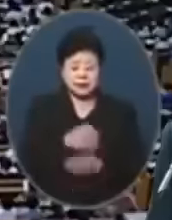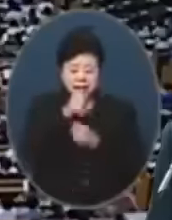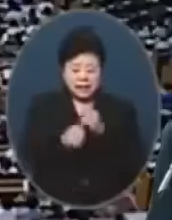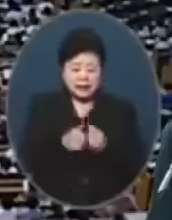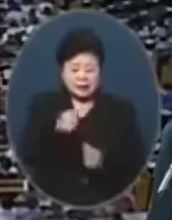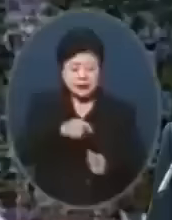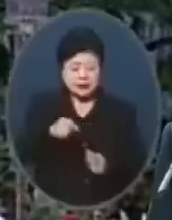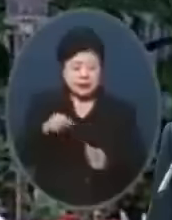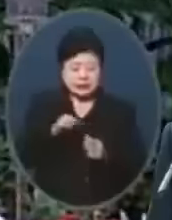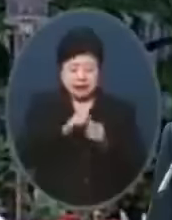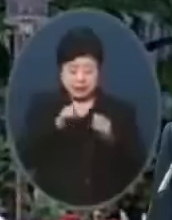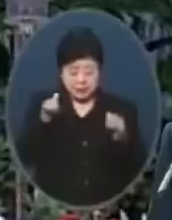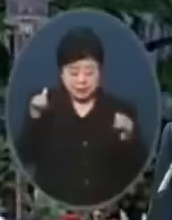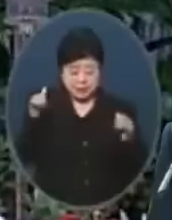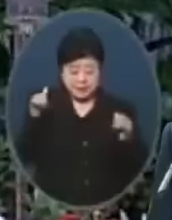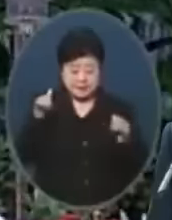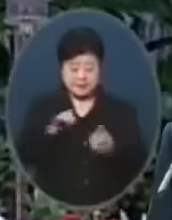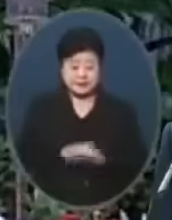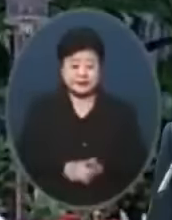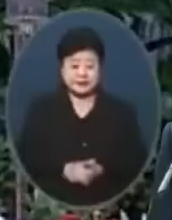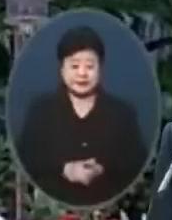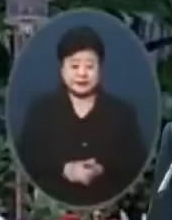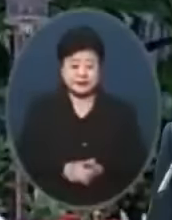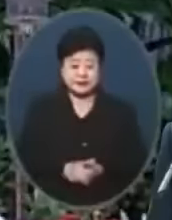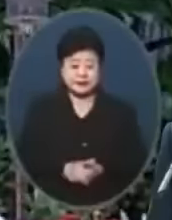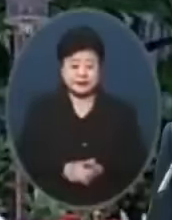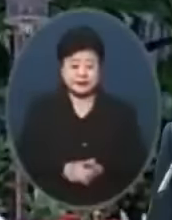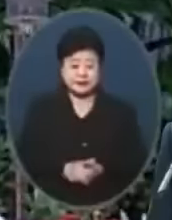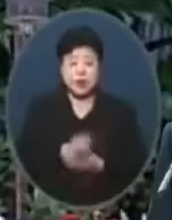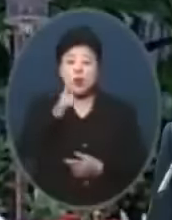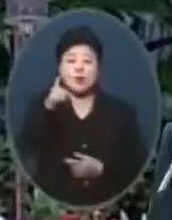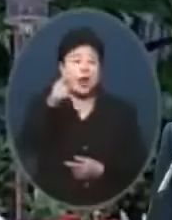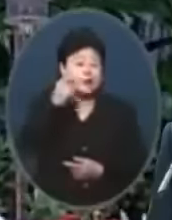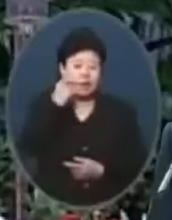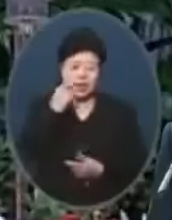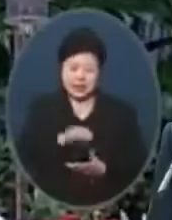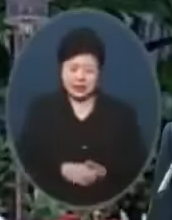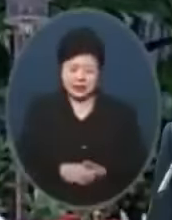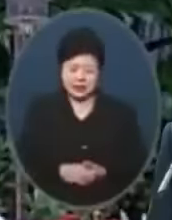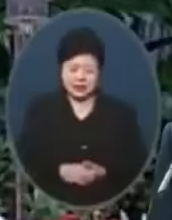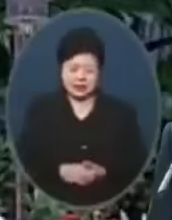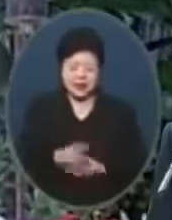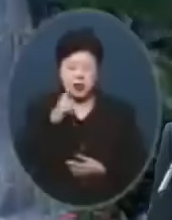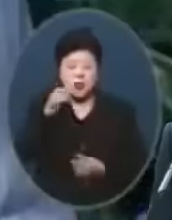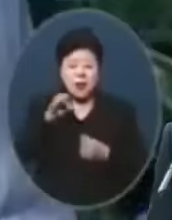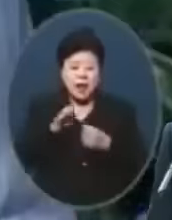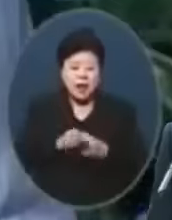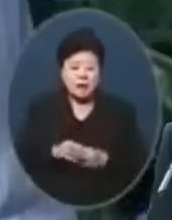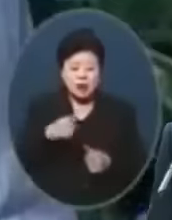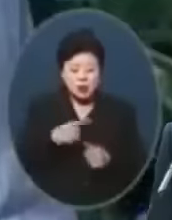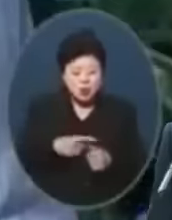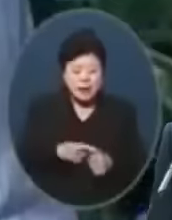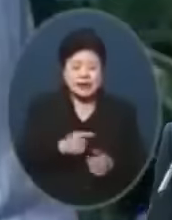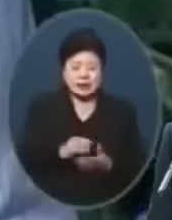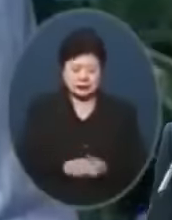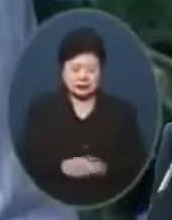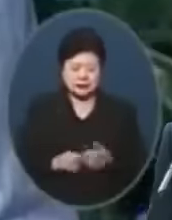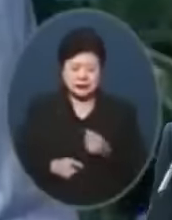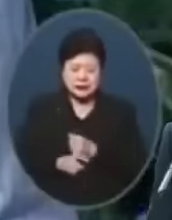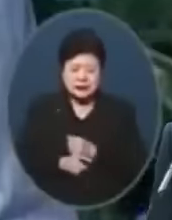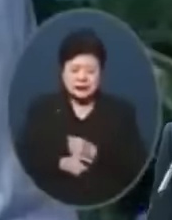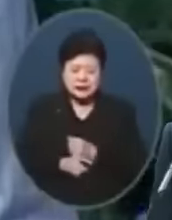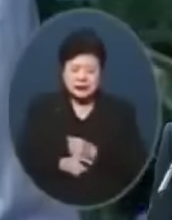하나님을 택하신 자를 누가 고발하겠느냐. 고발하는 것은 흉보는 것을 말하십니다. 뭐